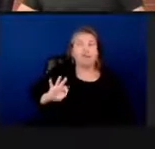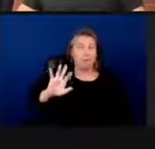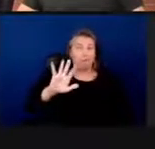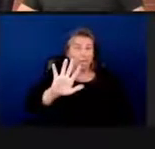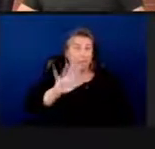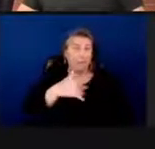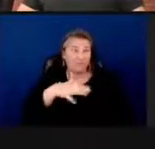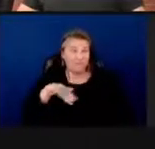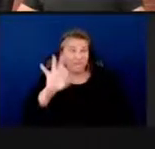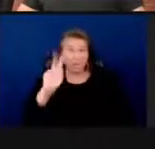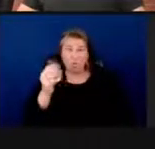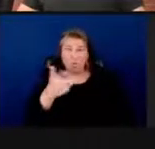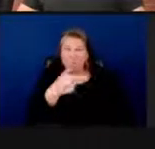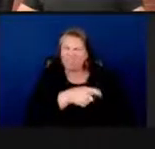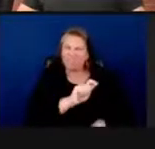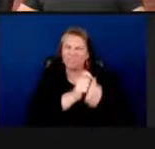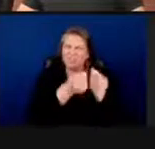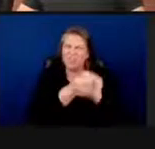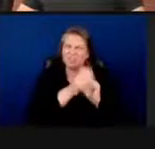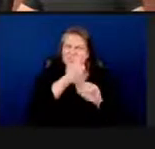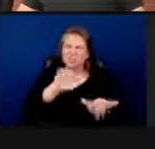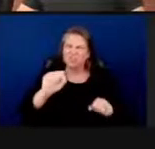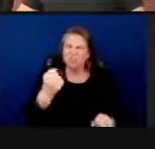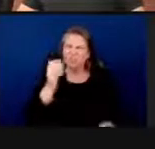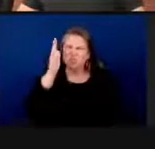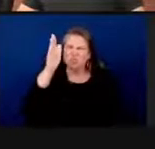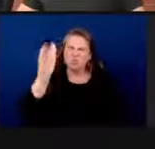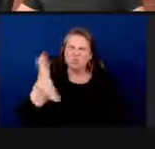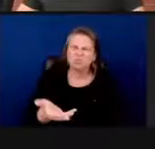sababu wameweza kupata mafunzo